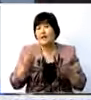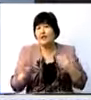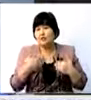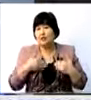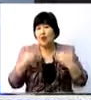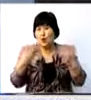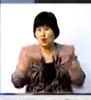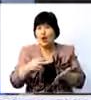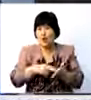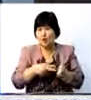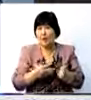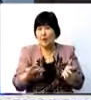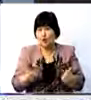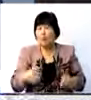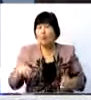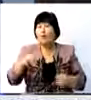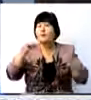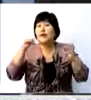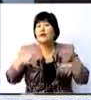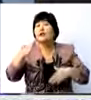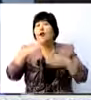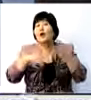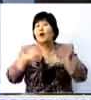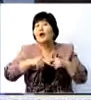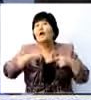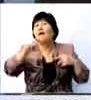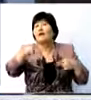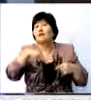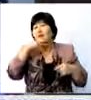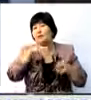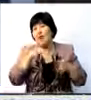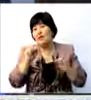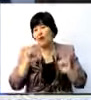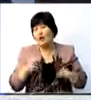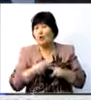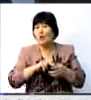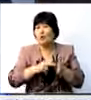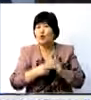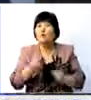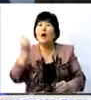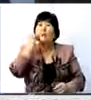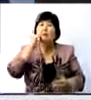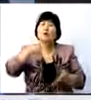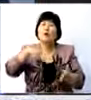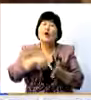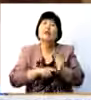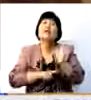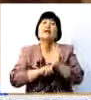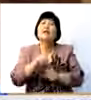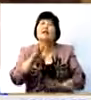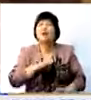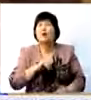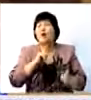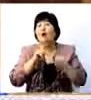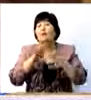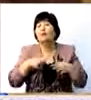ұсынған жобалар қолға алынса, облыстағы кез келген құрылысты қашықтықтан бақылай аламыз. Бұл жобаларды біз Мәскеу қаласында енгізгенбіз. Форум